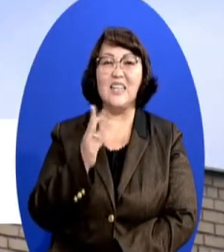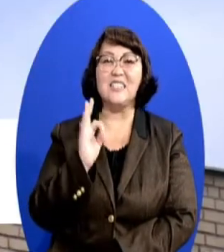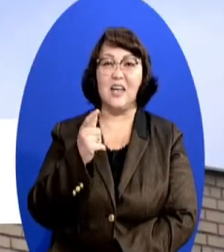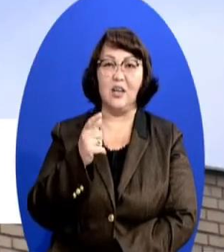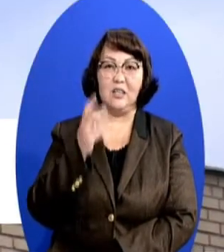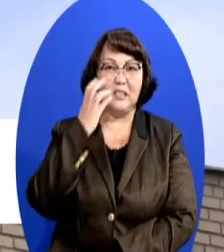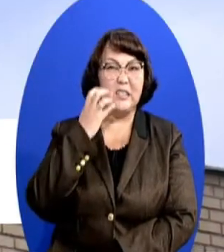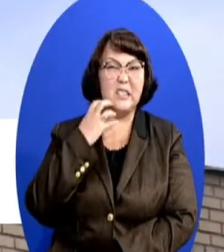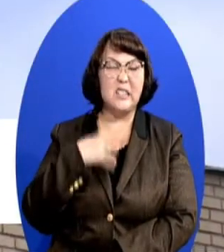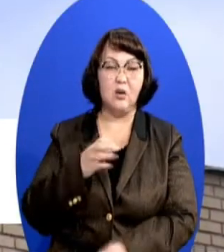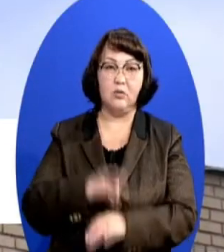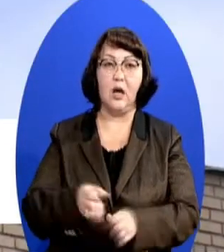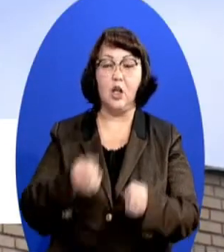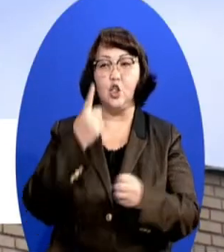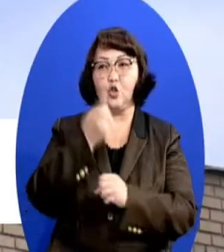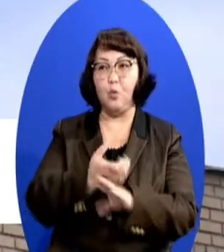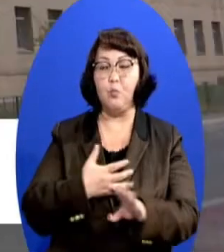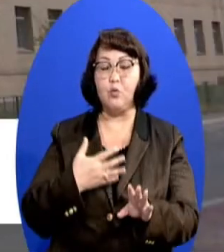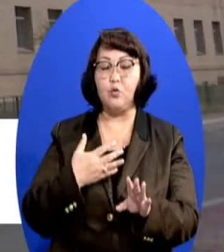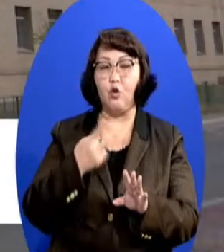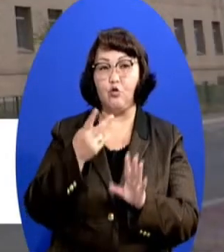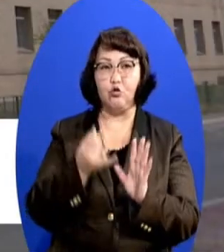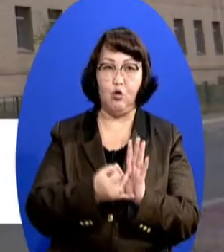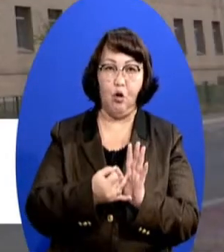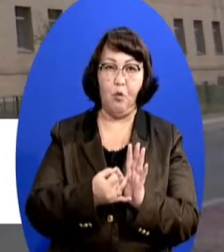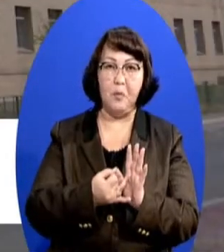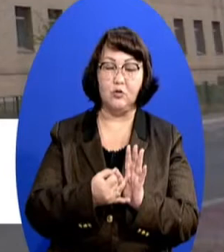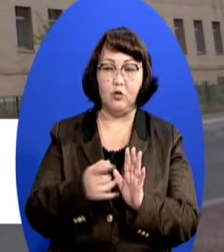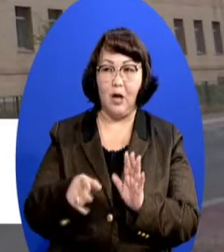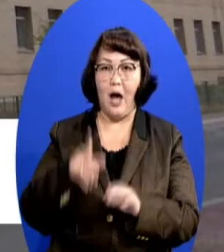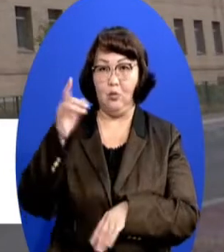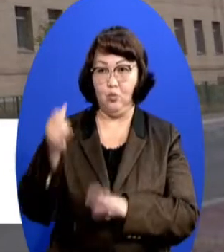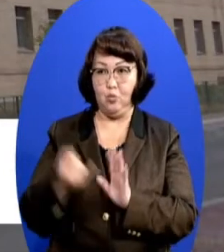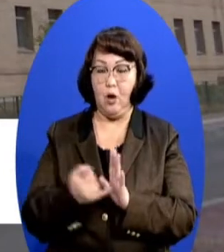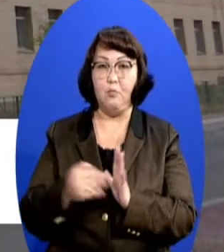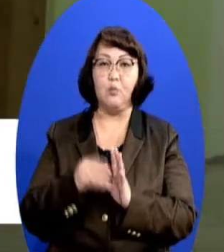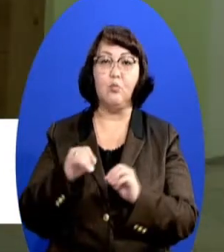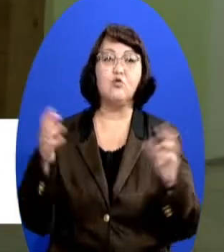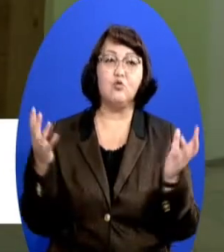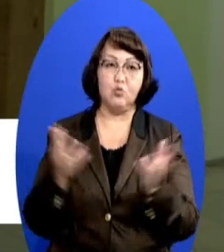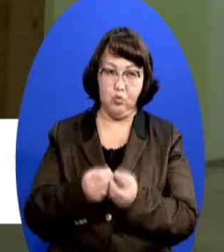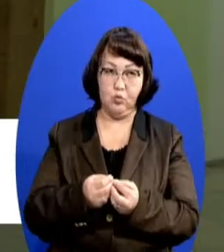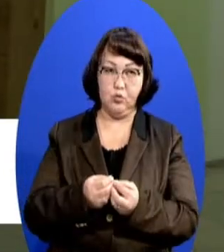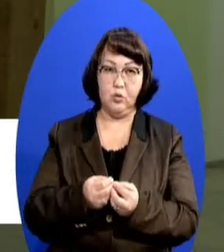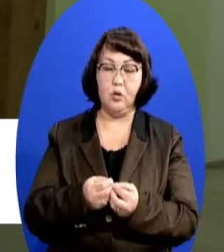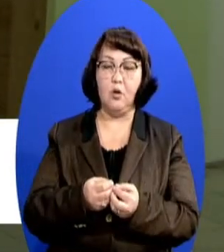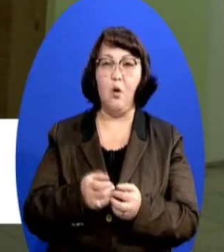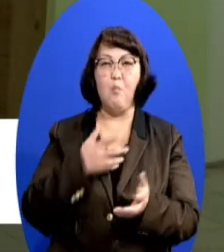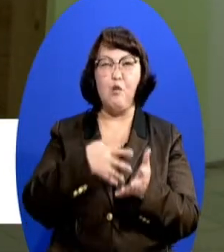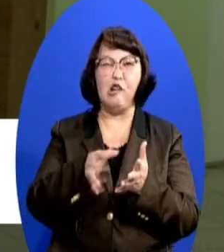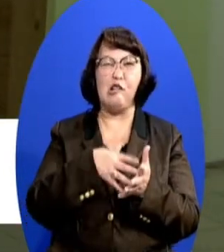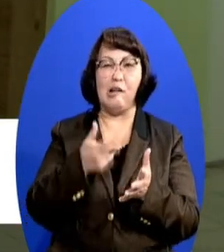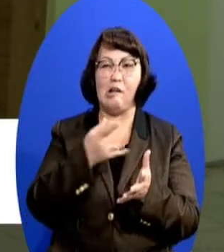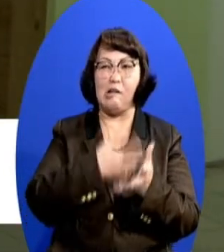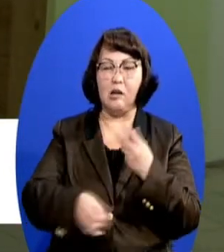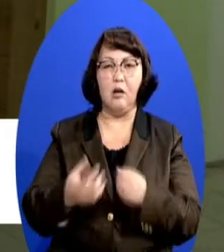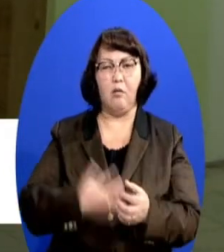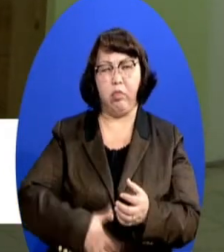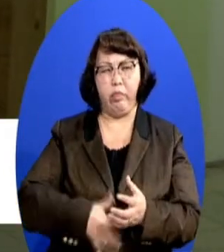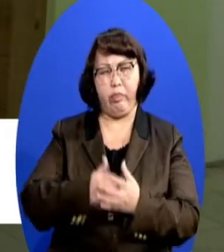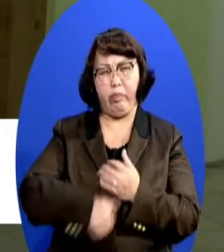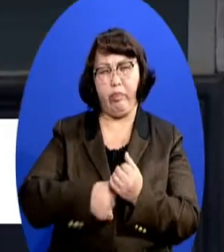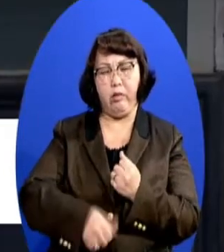Өнгөрсөн онд 27,000 гаруй салхин цэцэг өвчний халдвар бүртгэгдсэн бол энэ жил 16,000 болж буурсан. Мөн бохир гараар дамждаг эдсний цусан суулга,